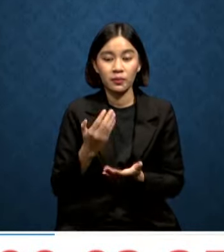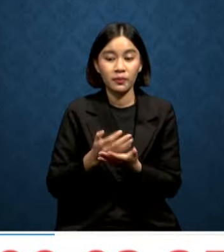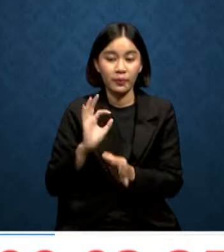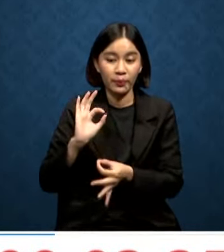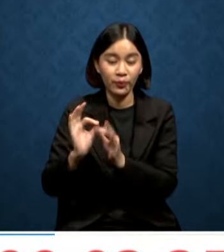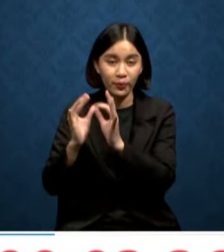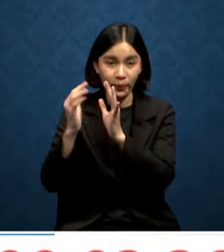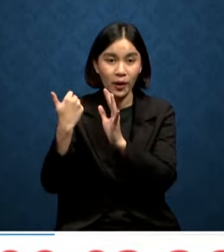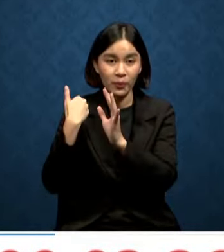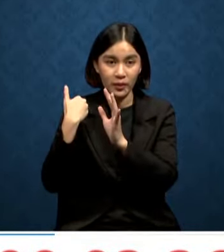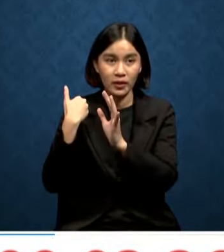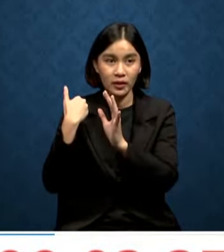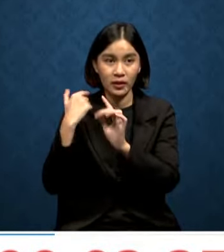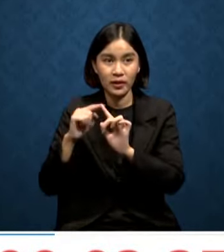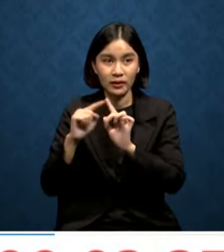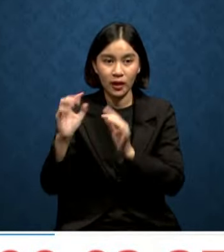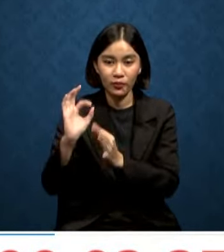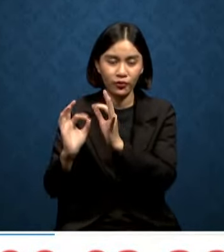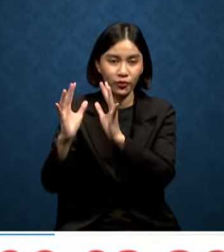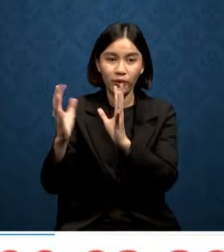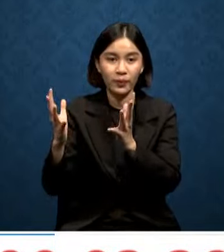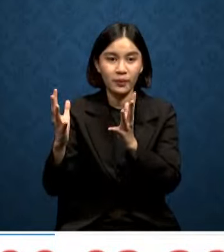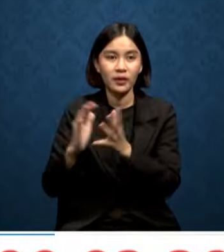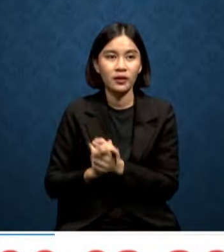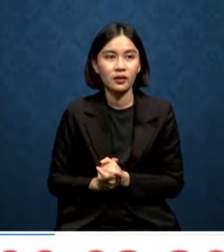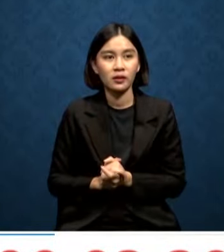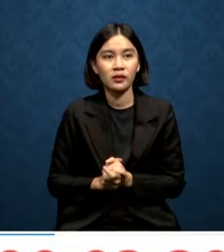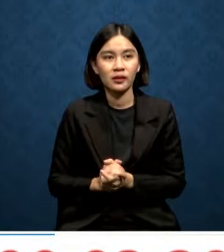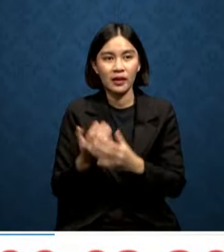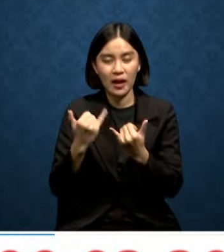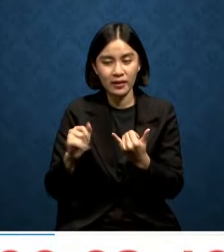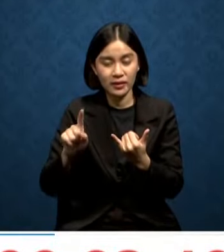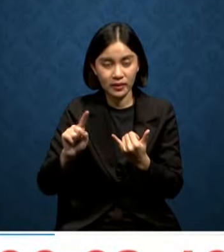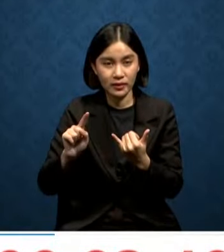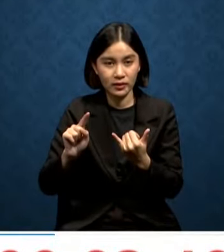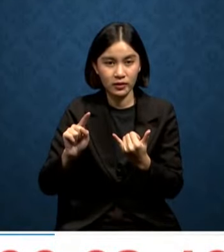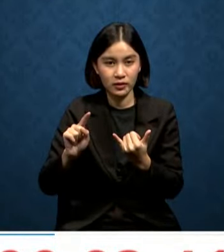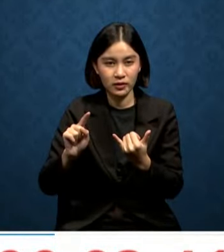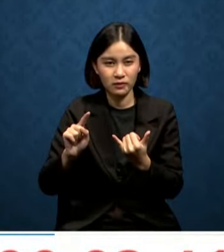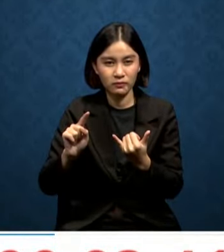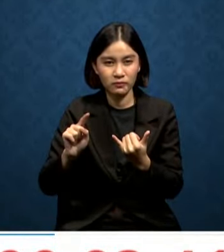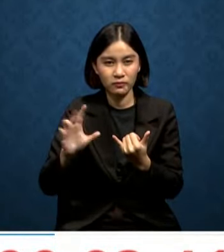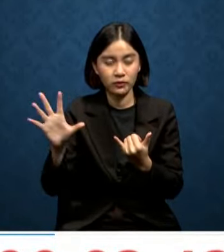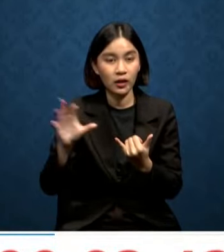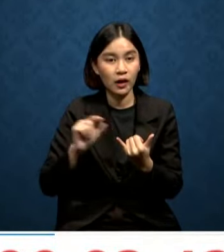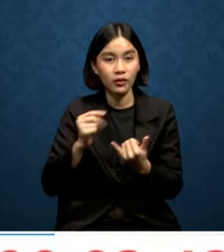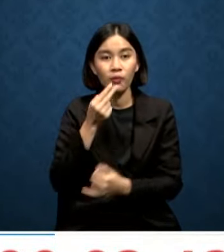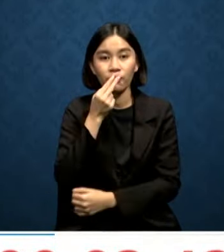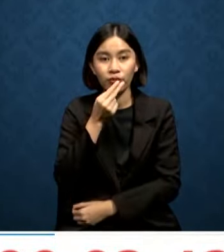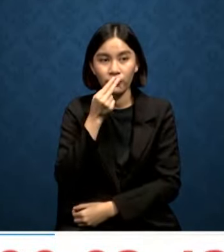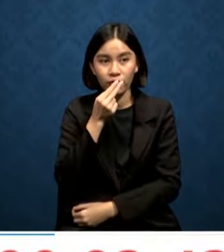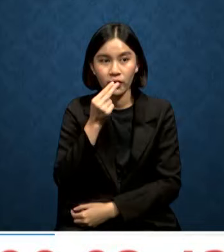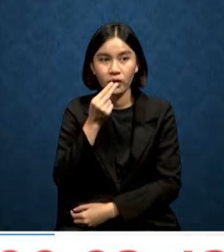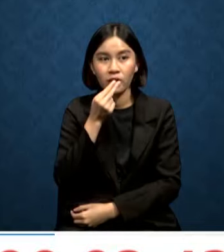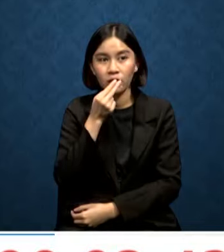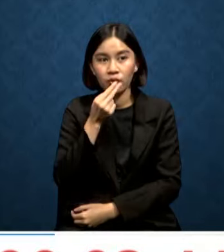ต่ไม่ได้เกิดการเผาไหม้ตรงนั้นเนี่ยมีการดูดซับเอายาสูบจากภาค